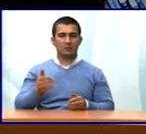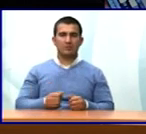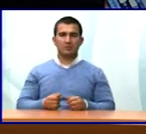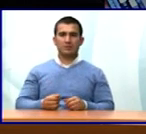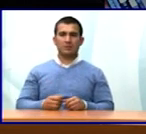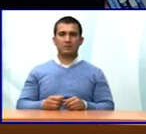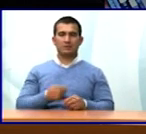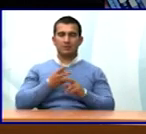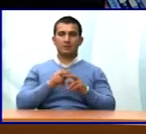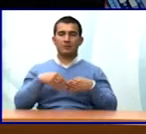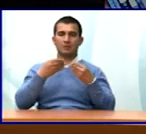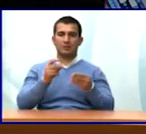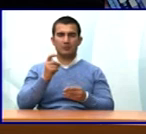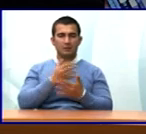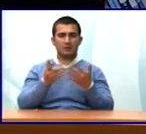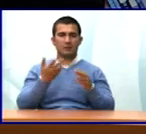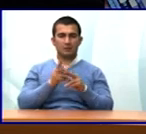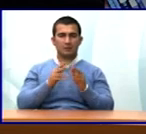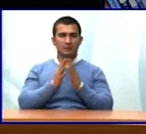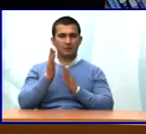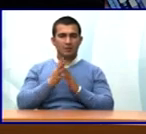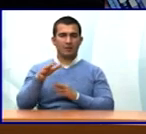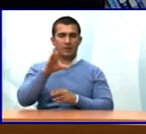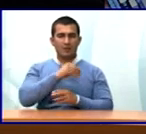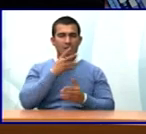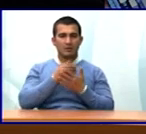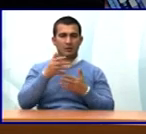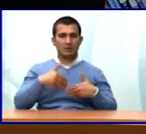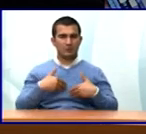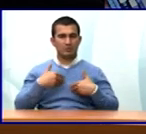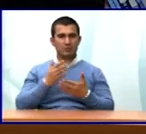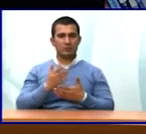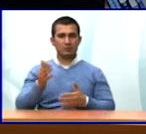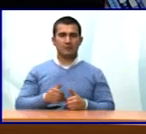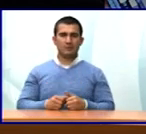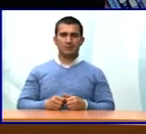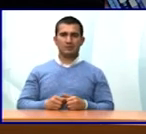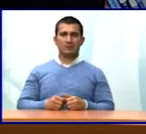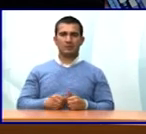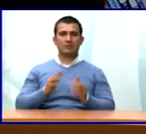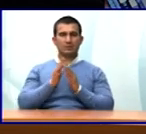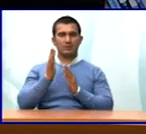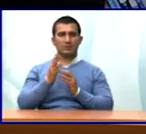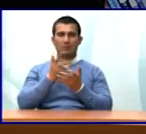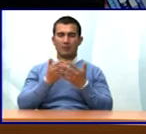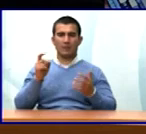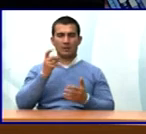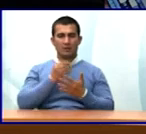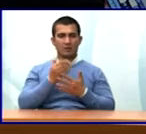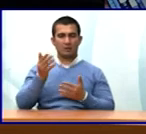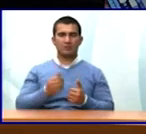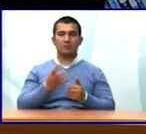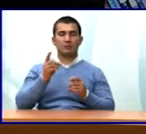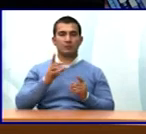berilgan moddalarimiz o'simliklarning kimyoviy tarkibini tashkil qilar ekan. O'simliklarning kimyoviy tarkibi